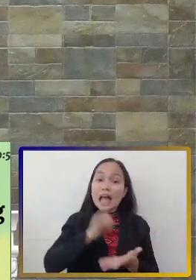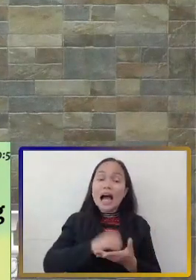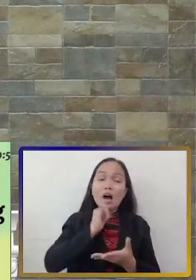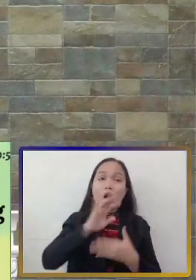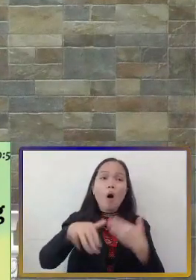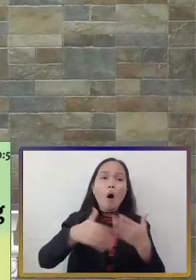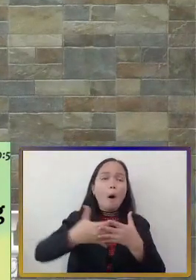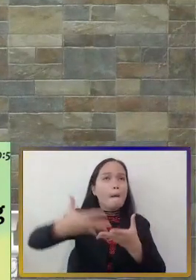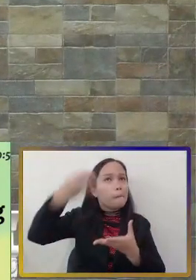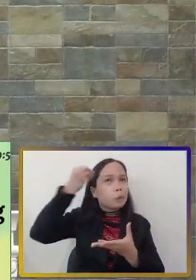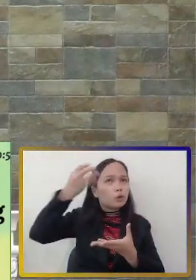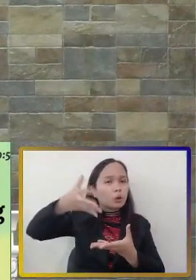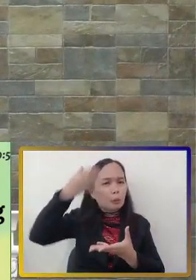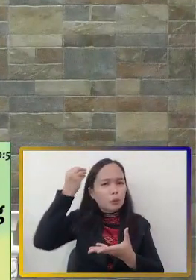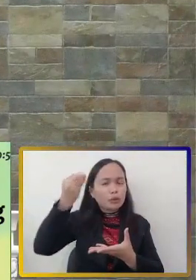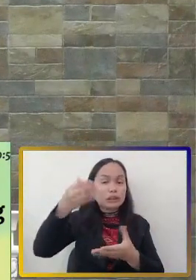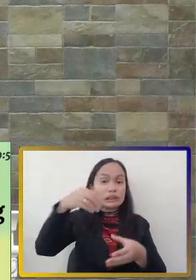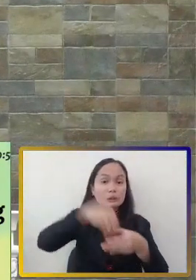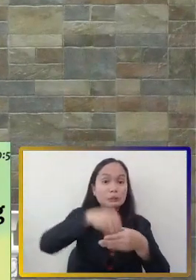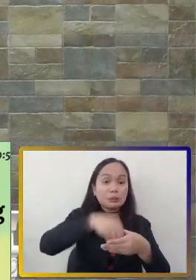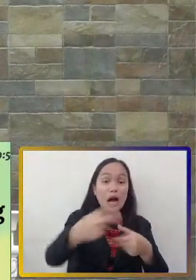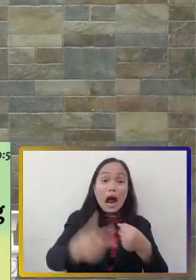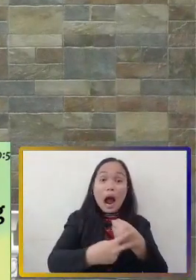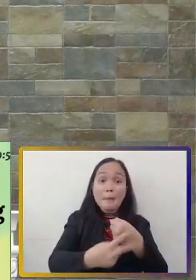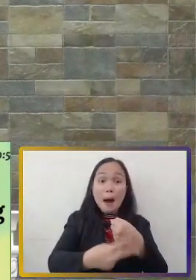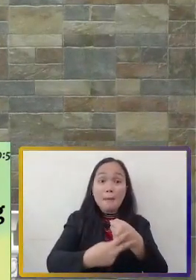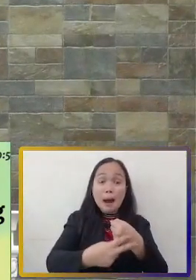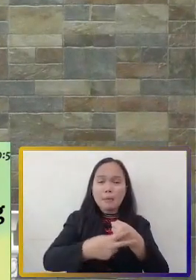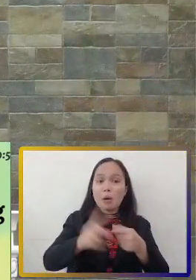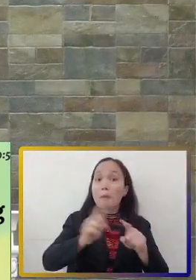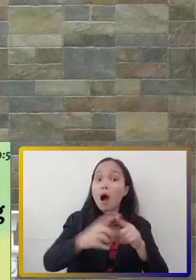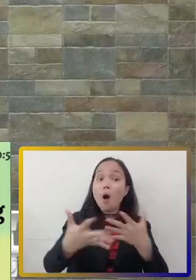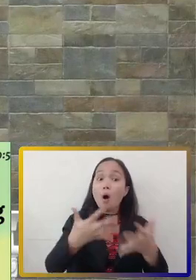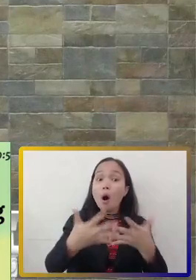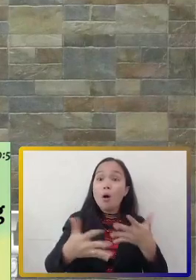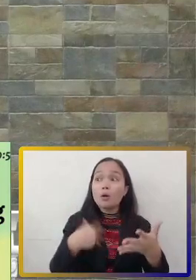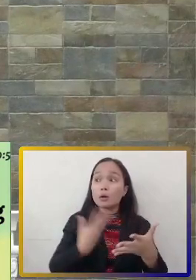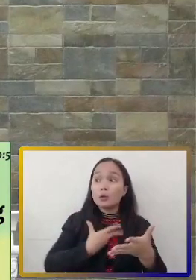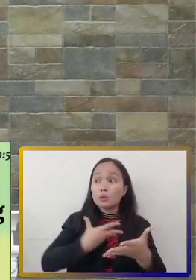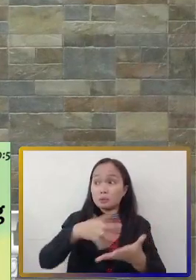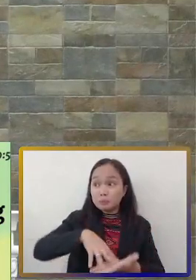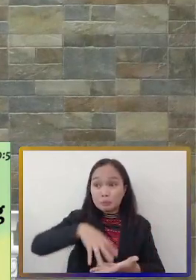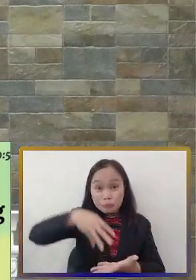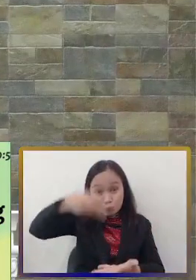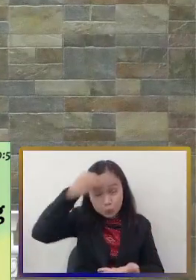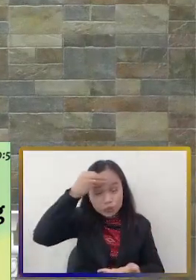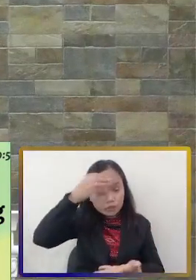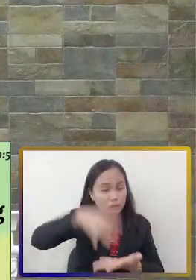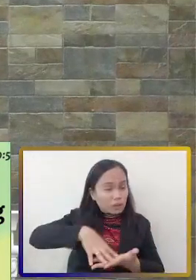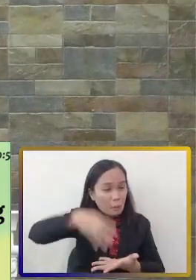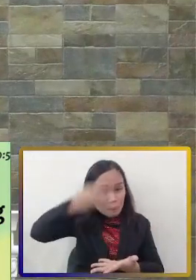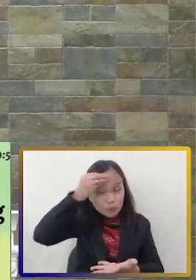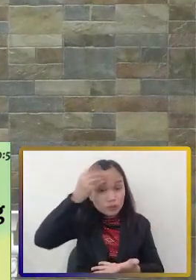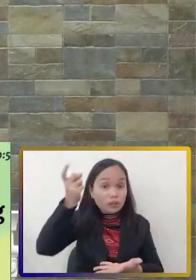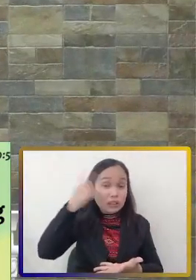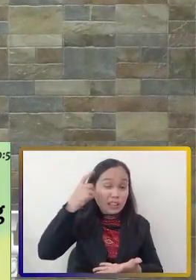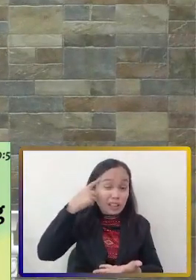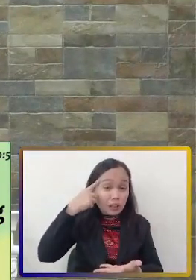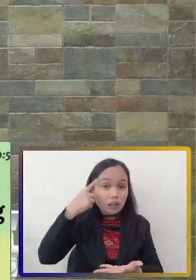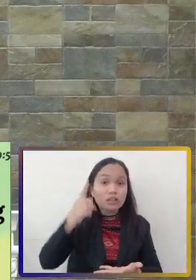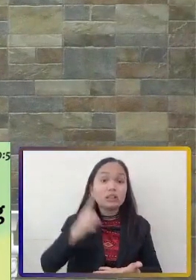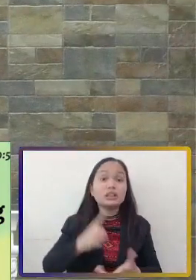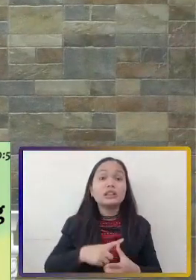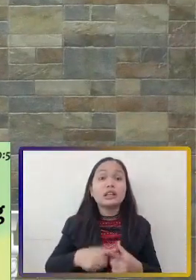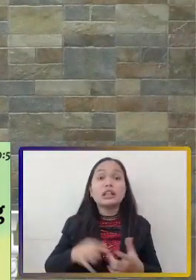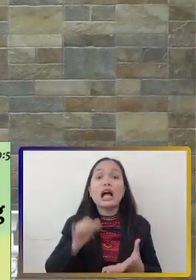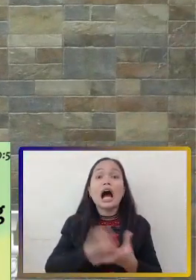yan. Pero ano po ang inilalagay po natin sa ating storage na